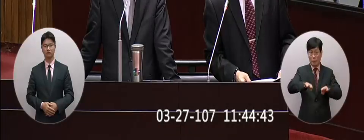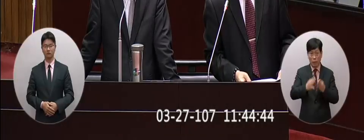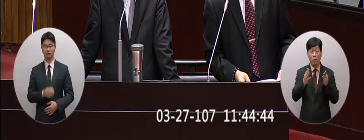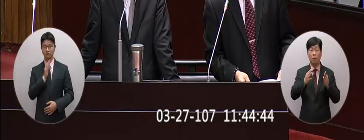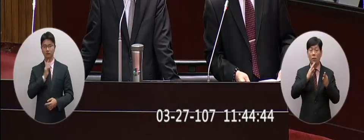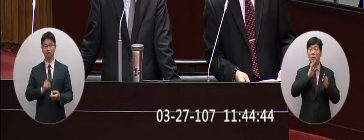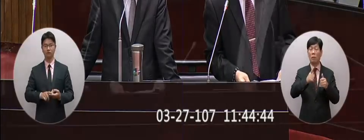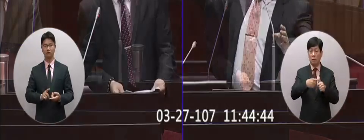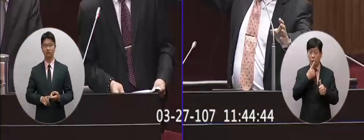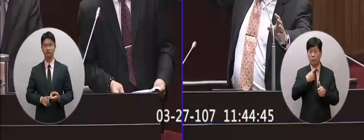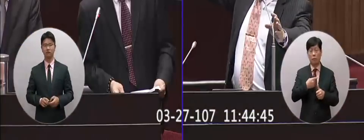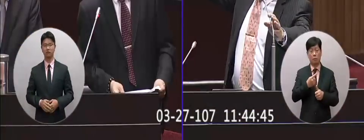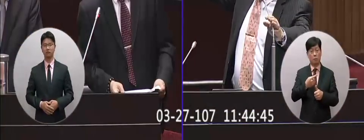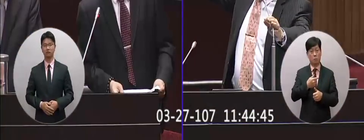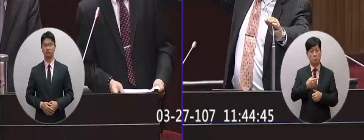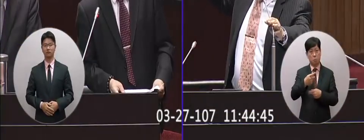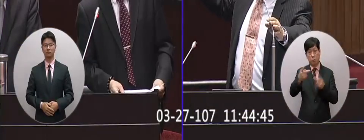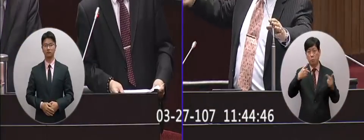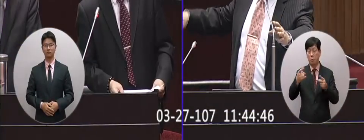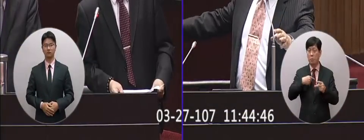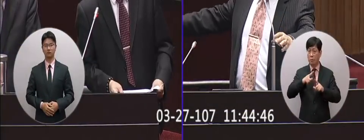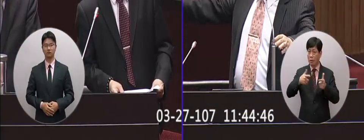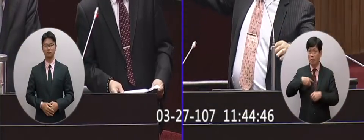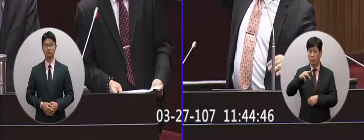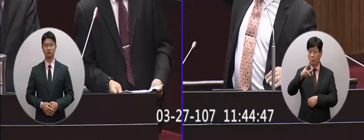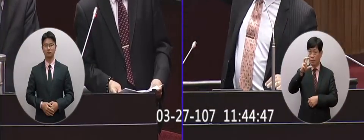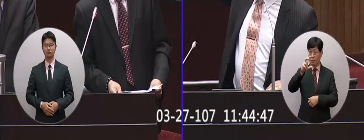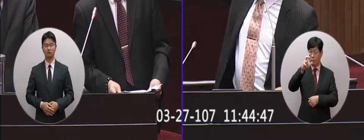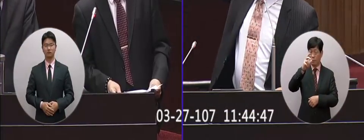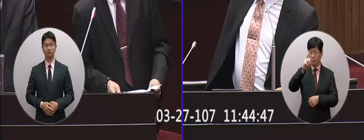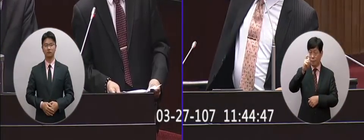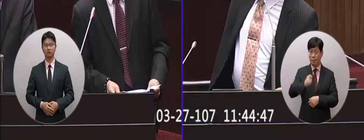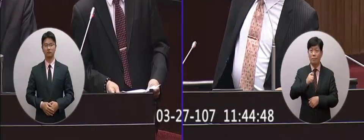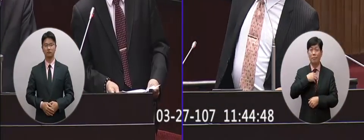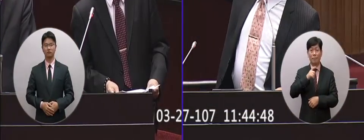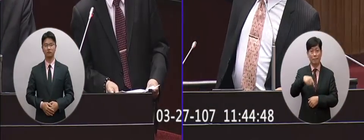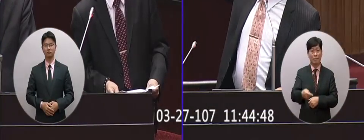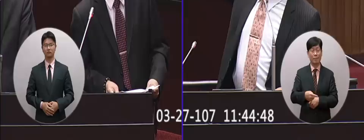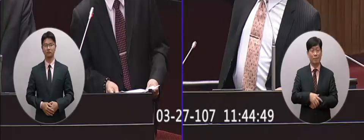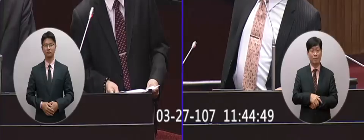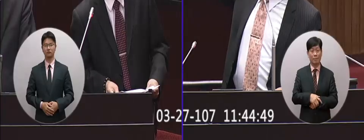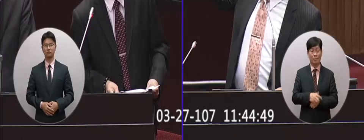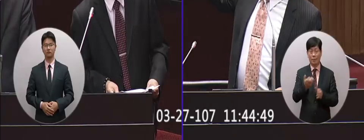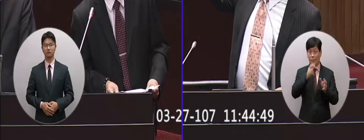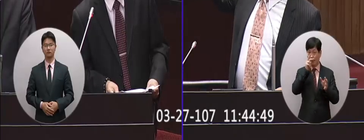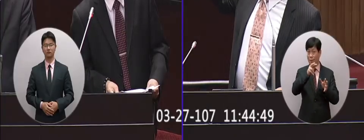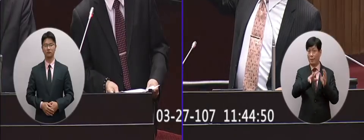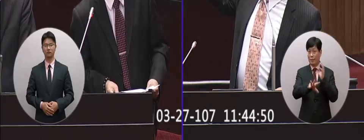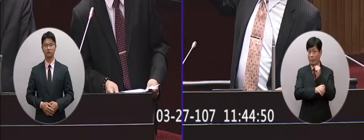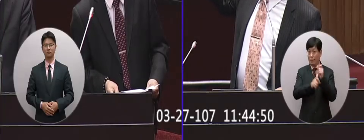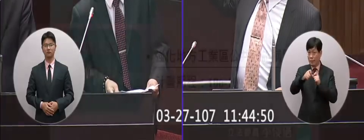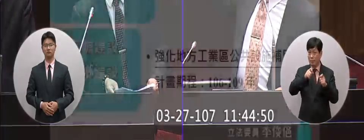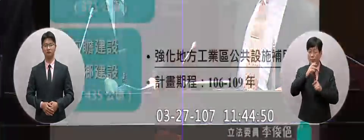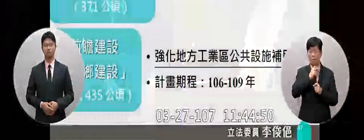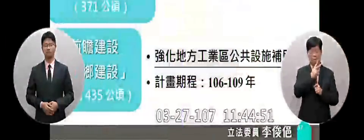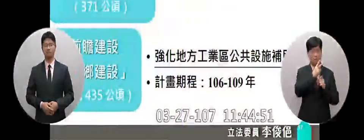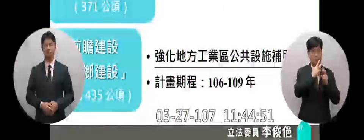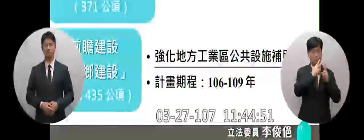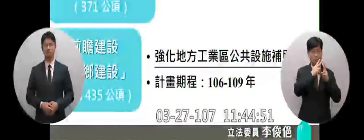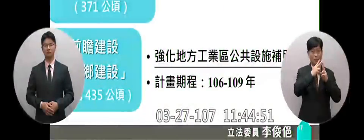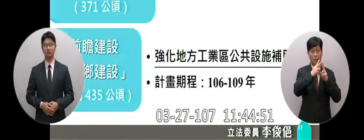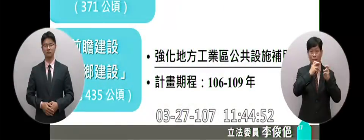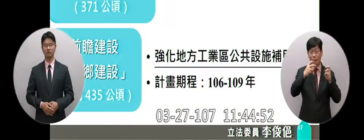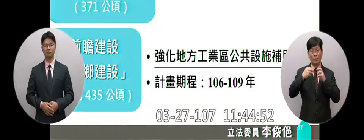对， 先释出来，这个大概你们预估是371。那下面这里前瞻建设里面有一个城乡建设计